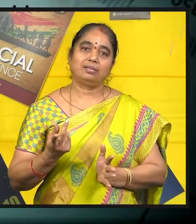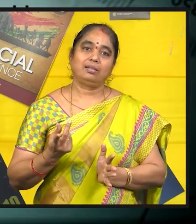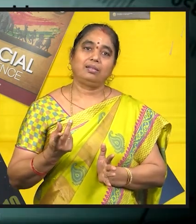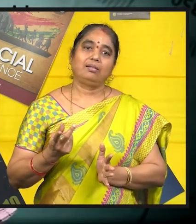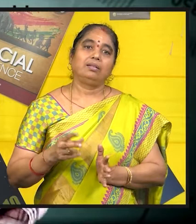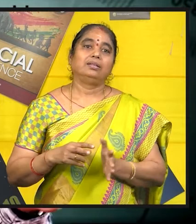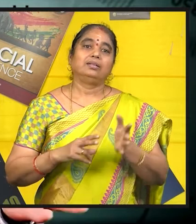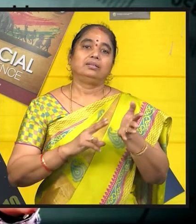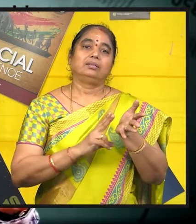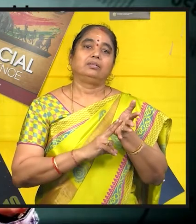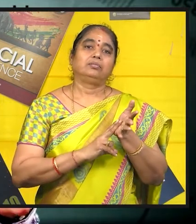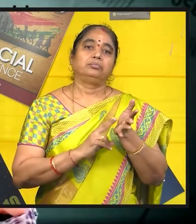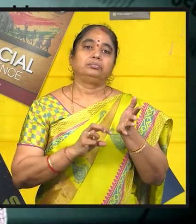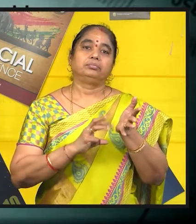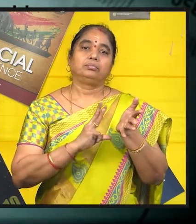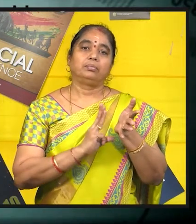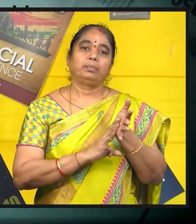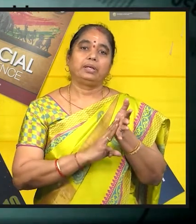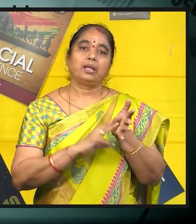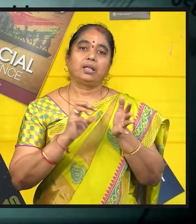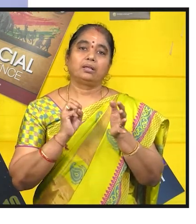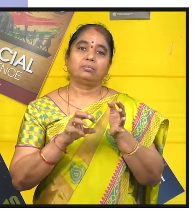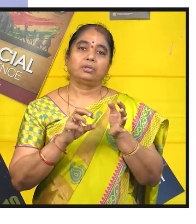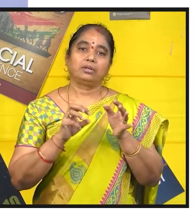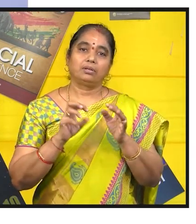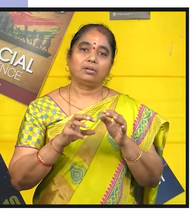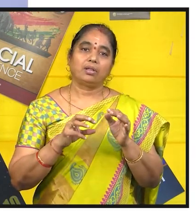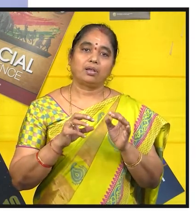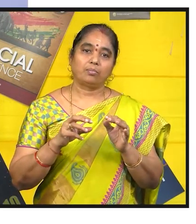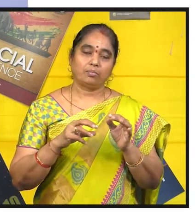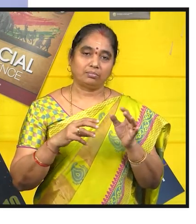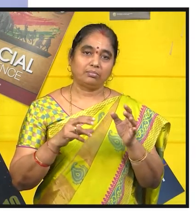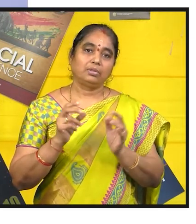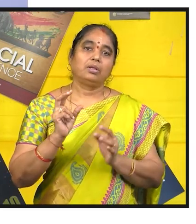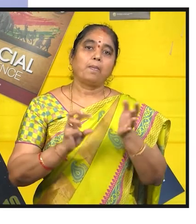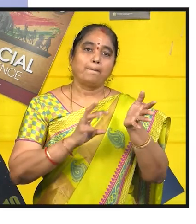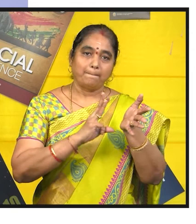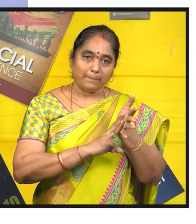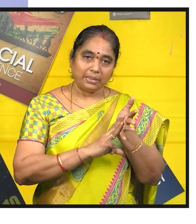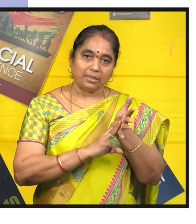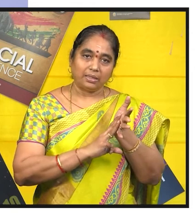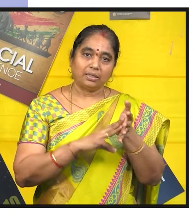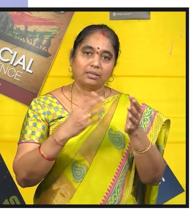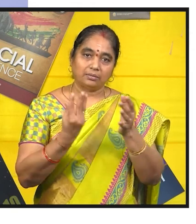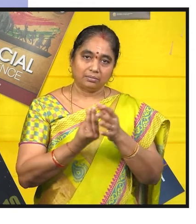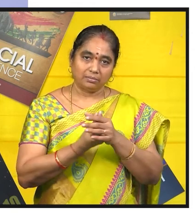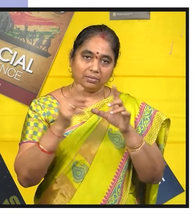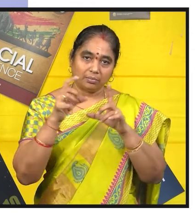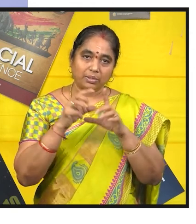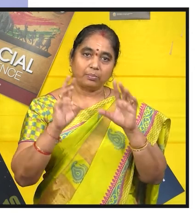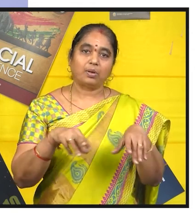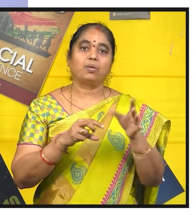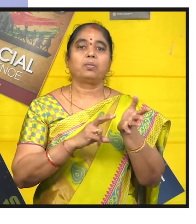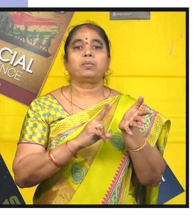அதற்கடுத்தது உலோக போலிகள் என்று வருகிறோம். உலோக போலிகள் என்றால் என்ன? உலோகமும் அலோக பண்புகளும் ஒரு தனிமத்தில்